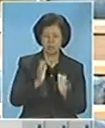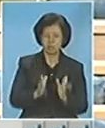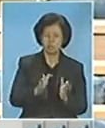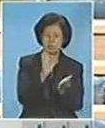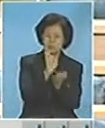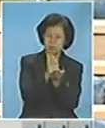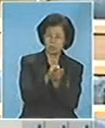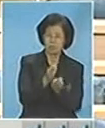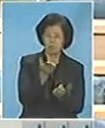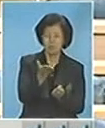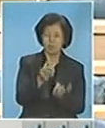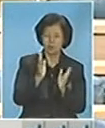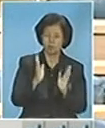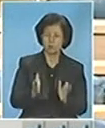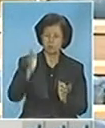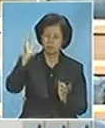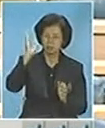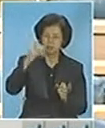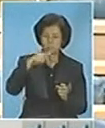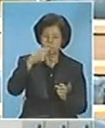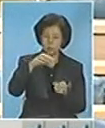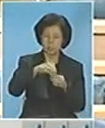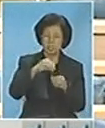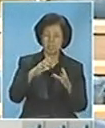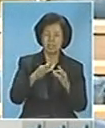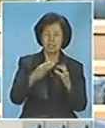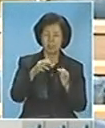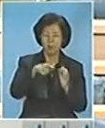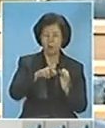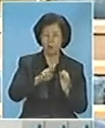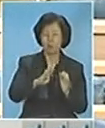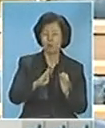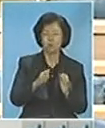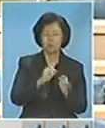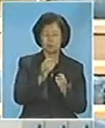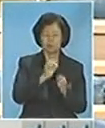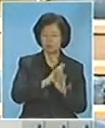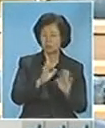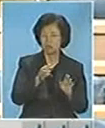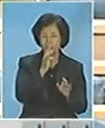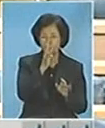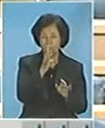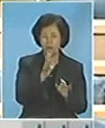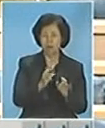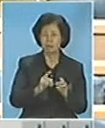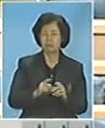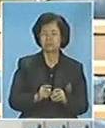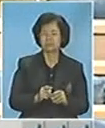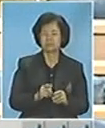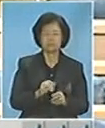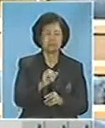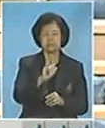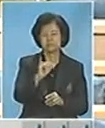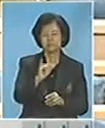ายนั้นช่วยพูดในประเด็นจริงๆครับอย่าปิงเสียดสีไปโน้นทีนี่ทีเลยครับมันไม่ดีห